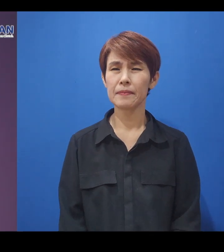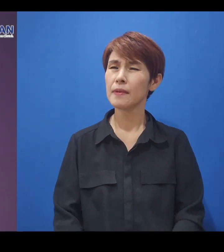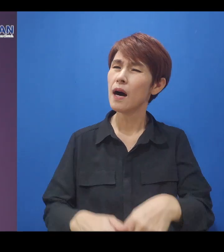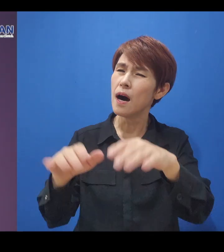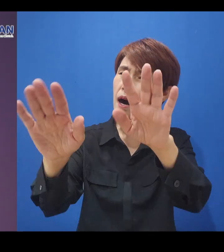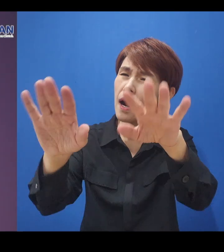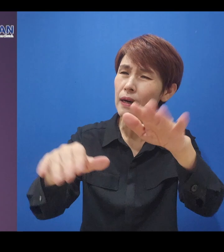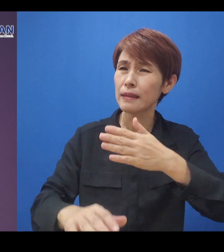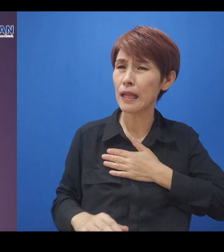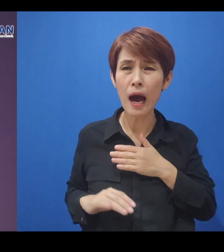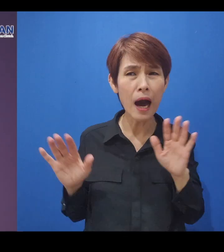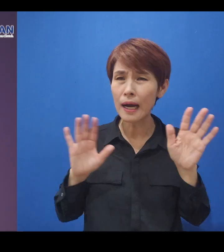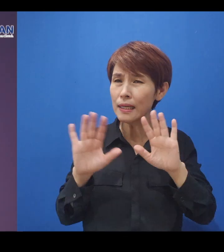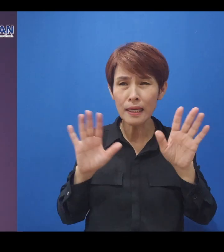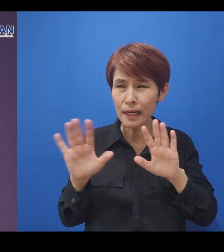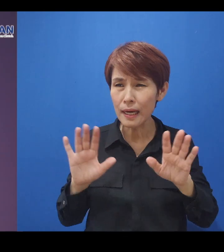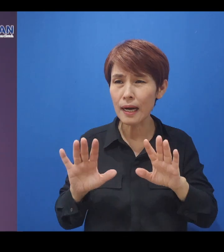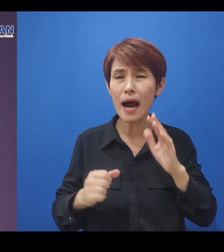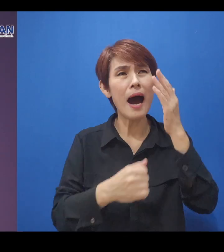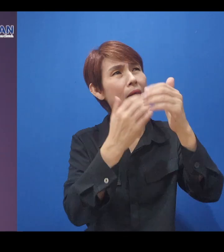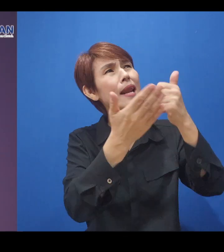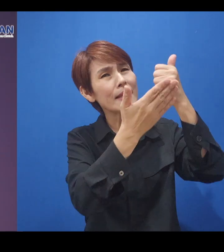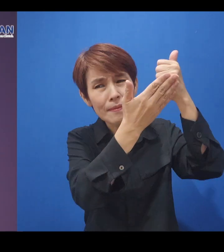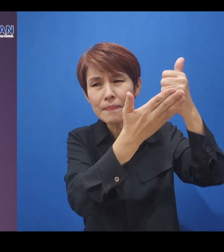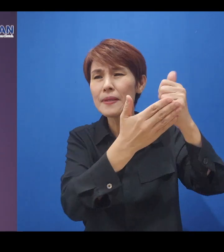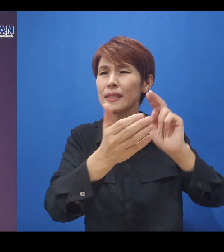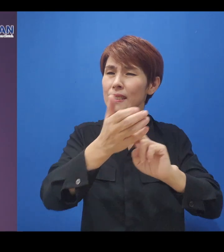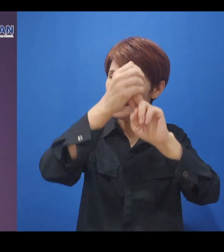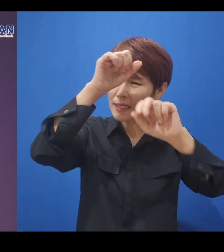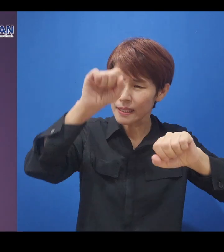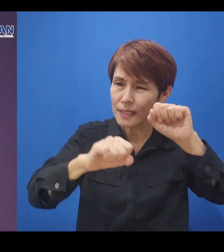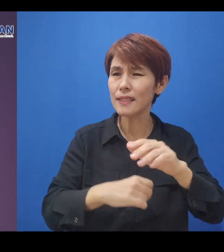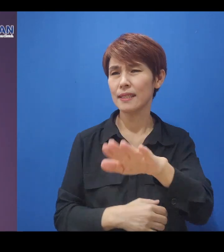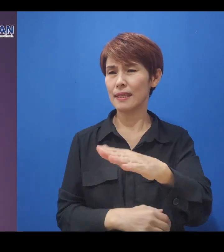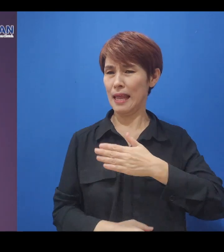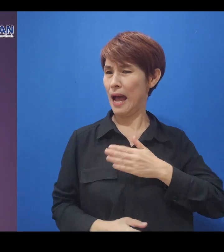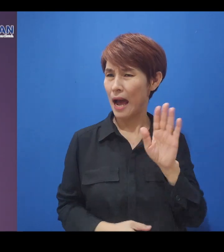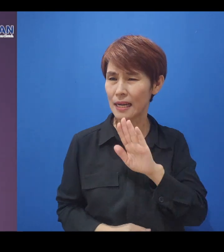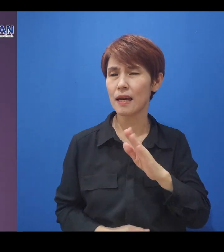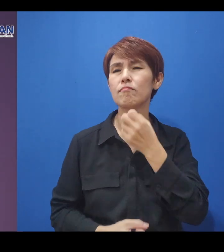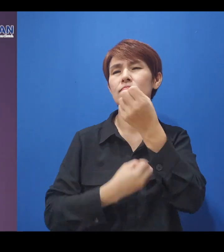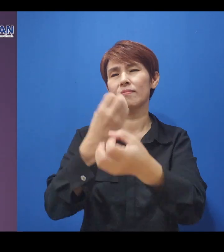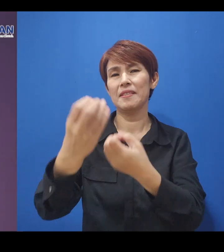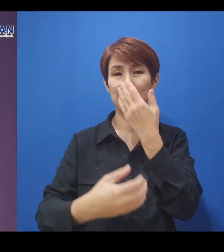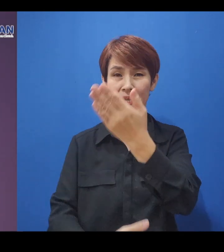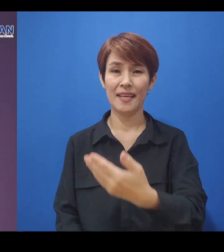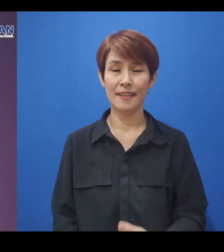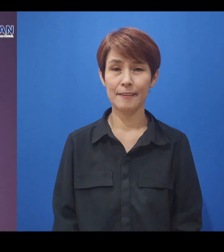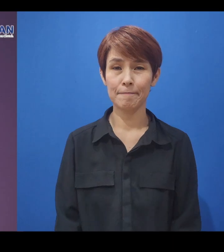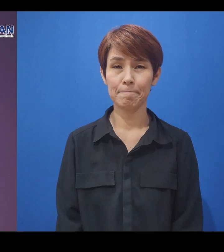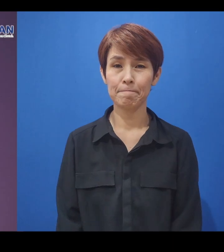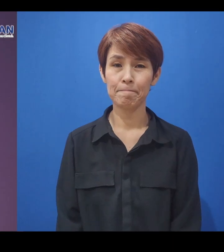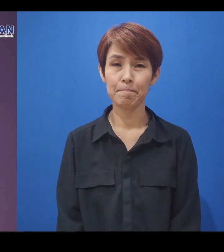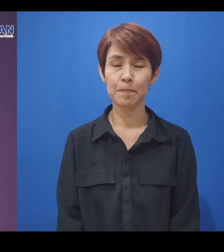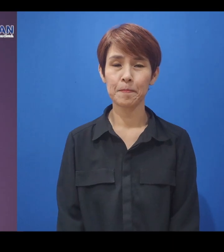달려가서 나 아니라고, 하나님이시라고 고백할 수 있었죠.